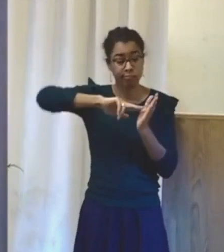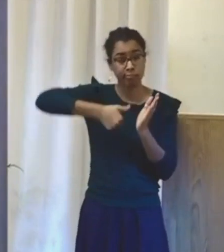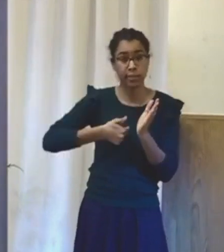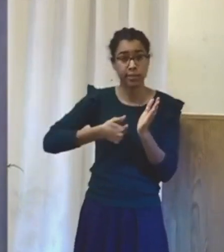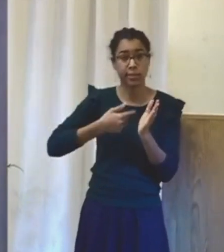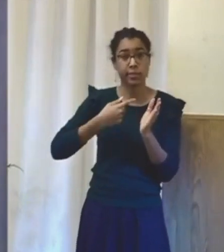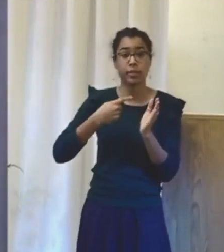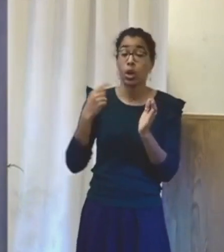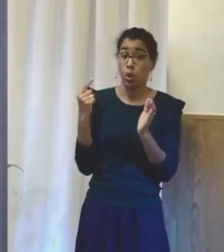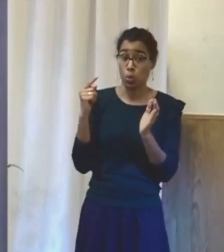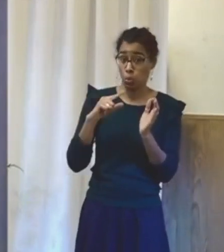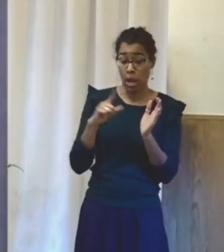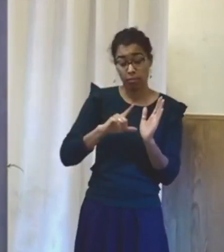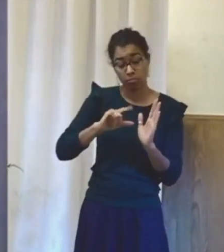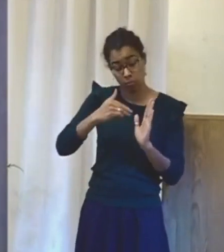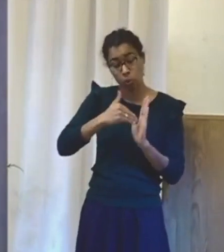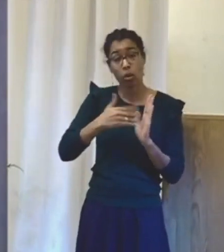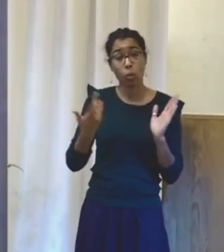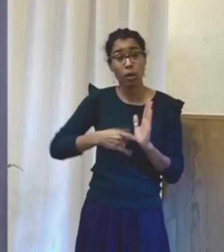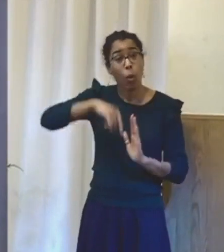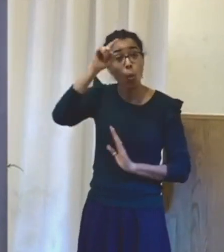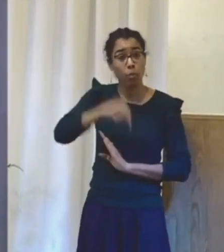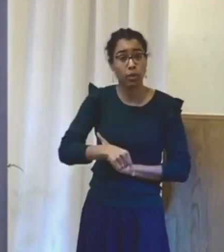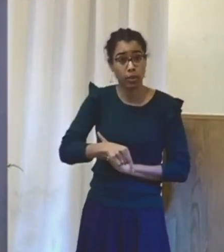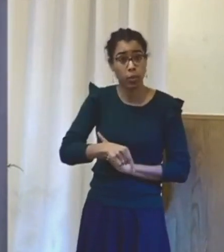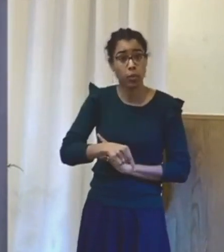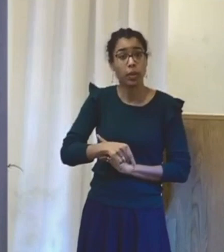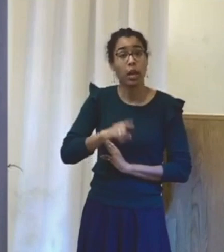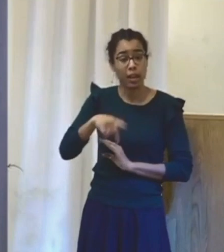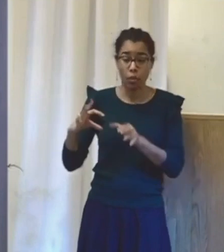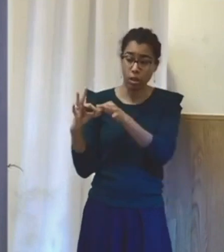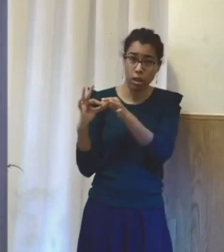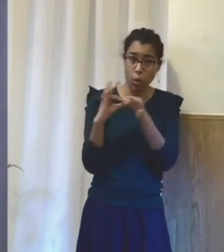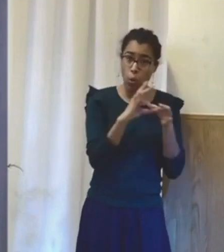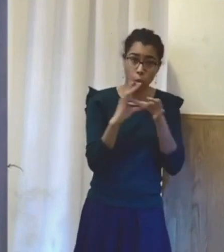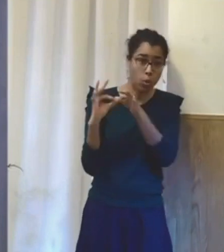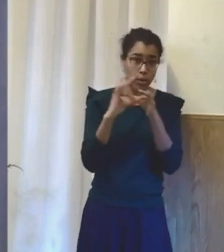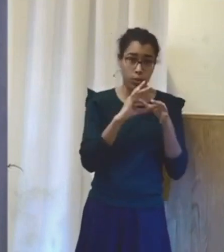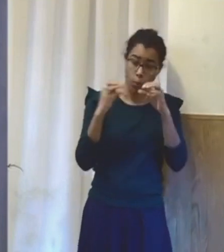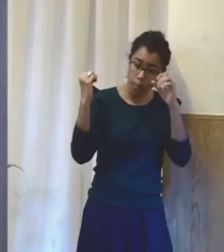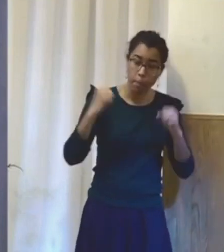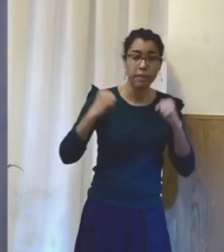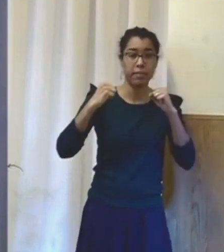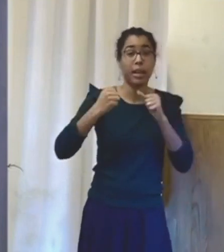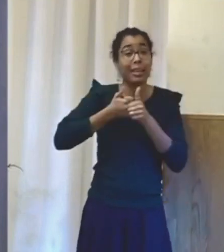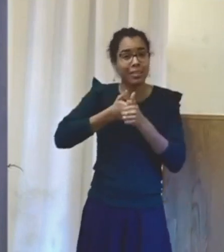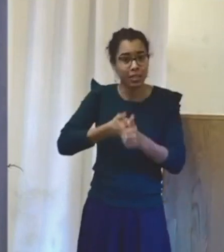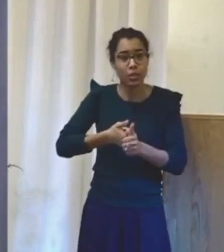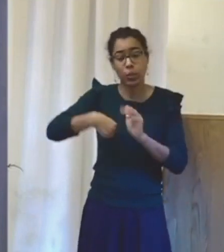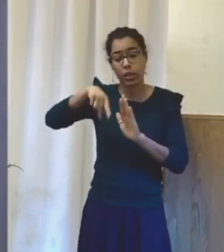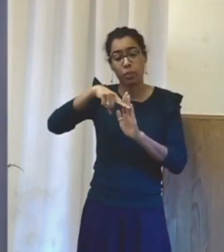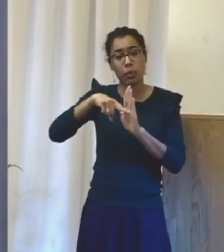une obligation et une relation convenue selon